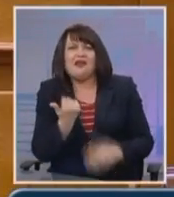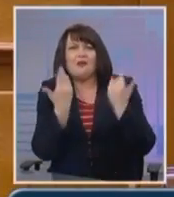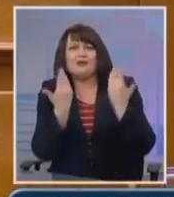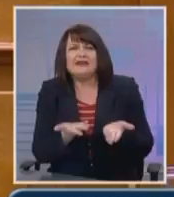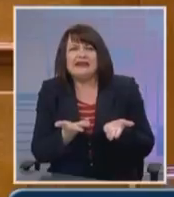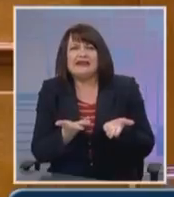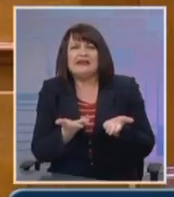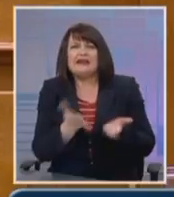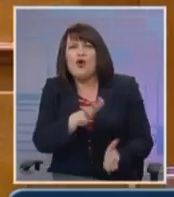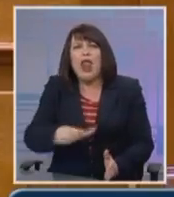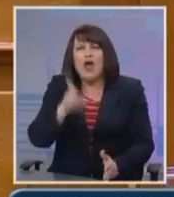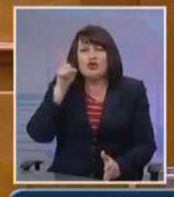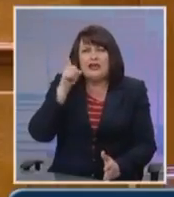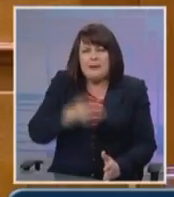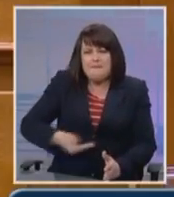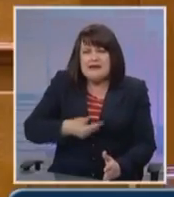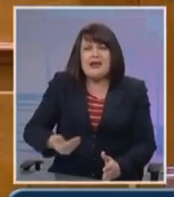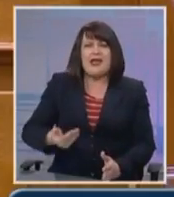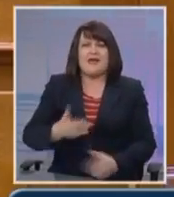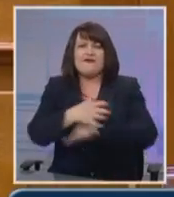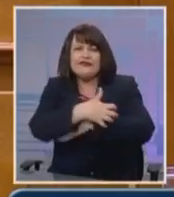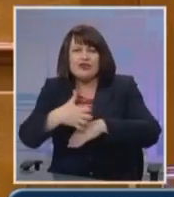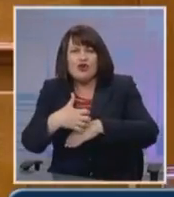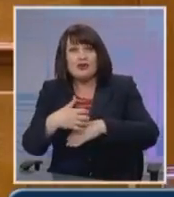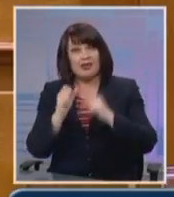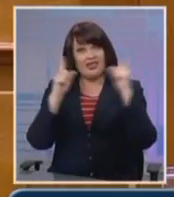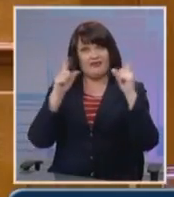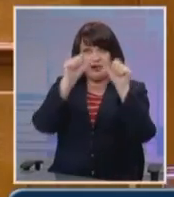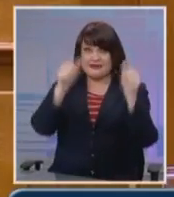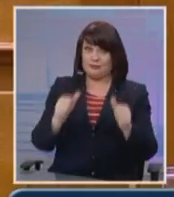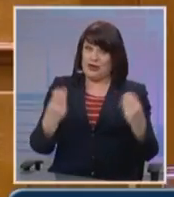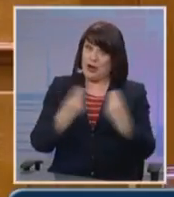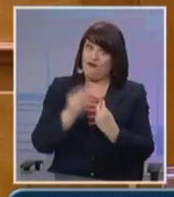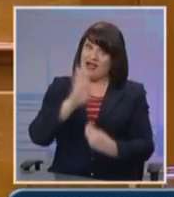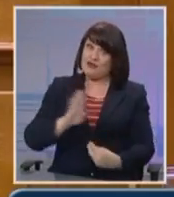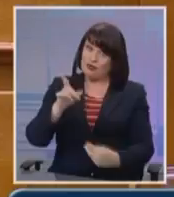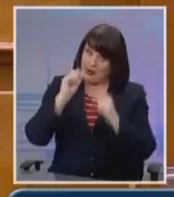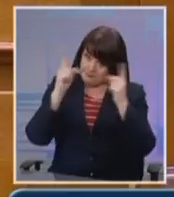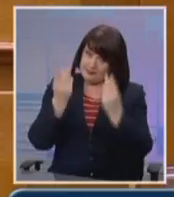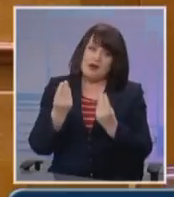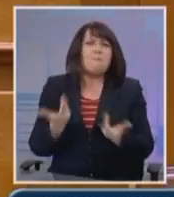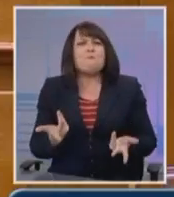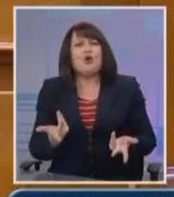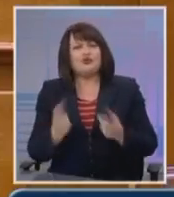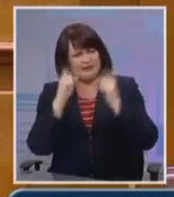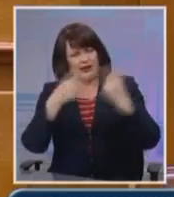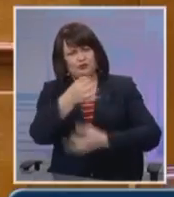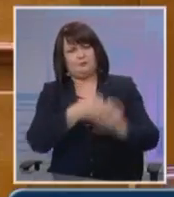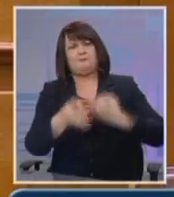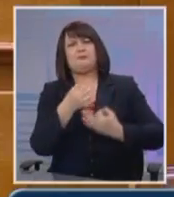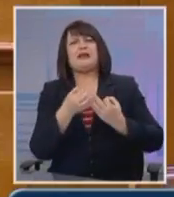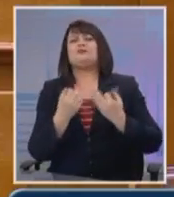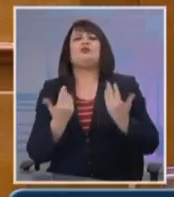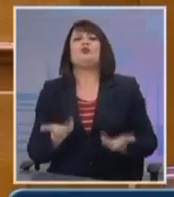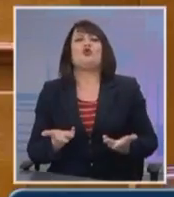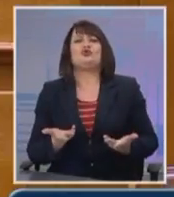Ο λαός εξευτελίζεται και πεινάει. Ακόμα θαυμάζει το μοντέλο της Βενεζουέλας. Και πώς εξηγείτε επιτέλους. Πώς